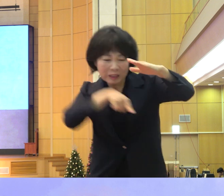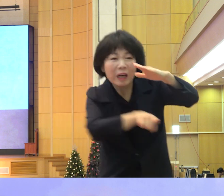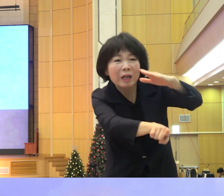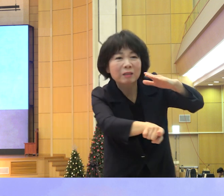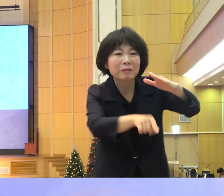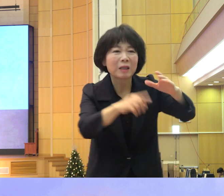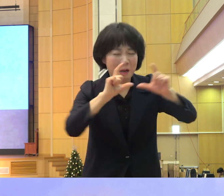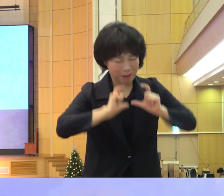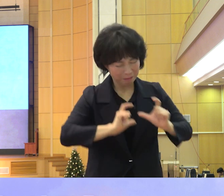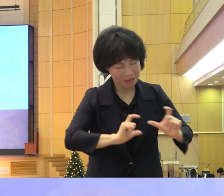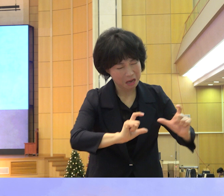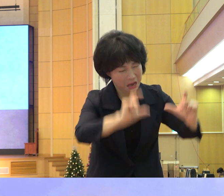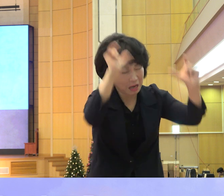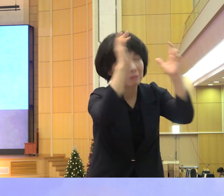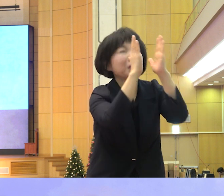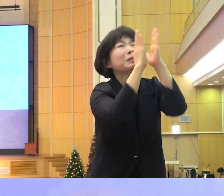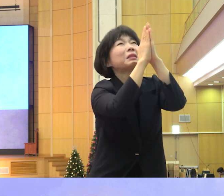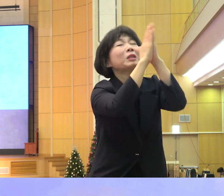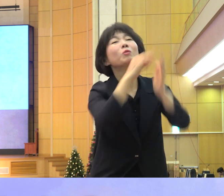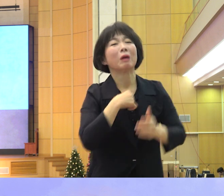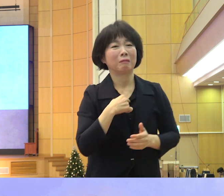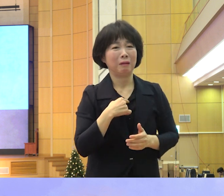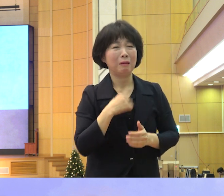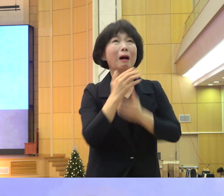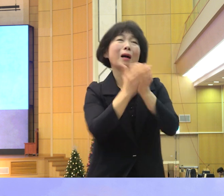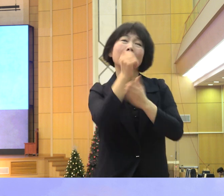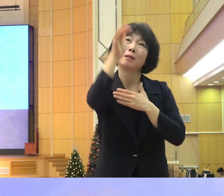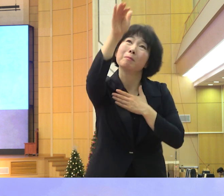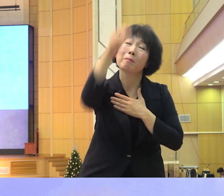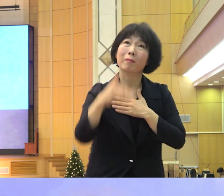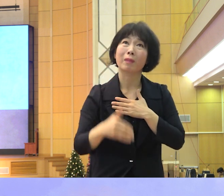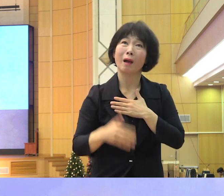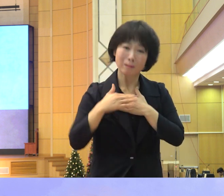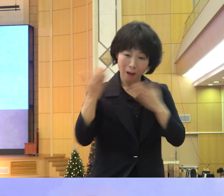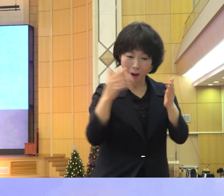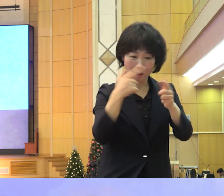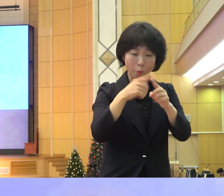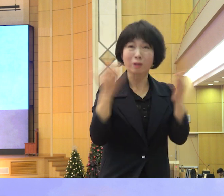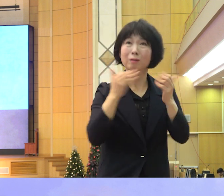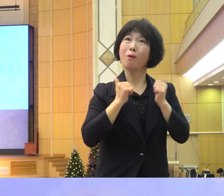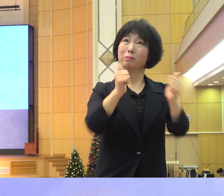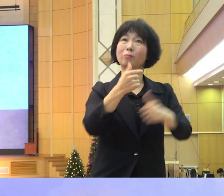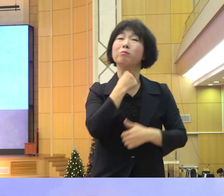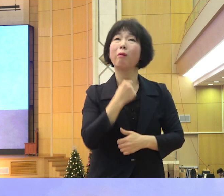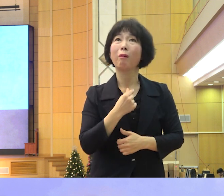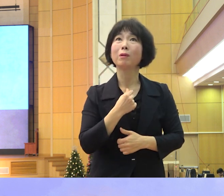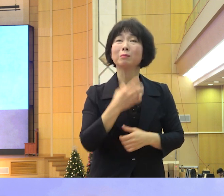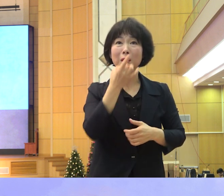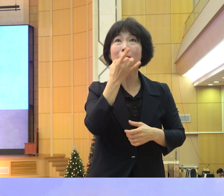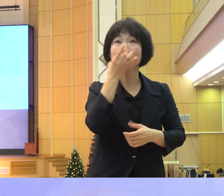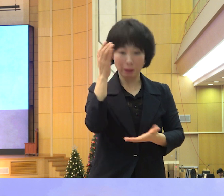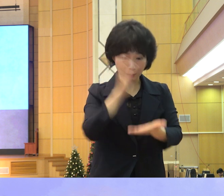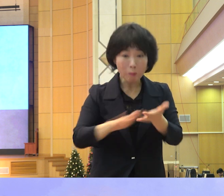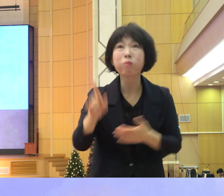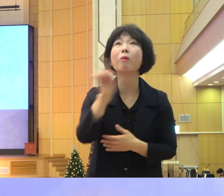하나님께 기도했습니다. 하나님, 일하는 소에게 망을 씌우지 않는다고 했는데 이렇게 쌀이 떨어졌는데